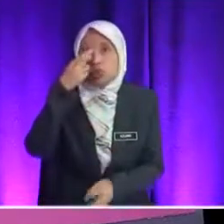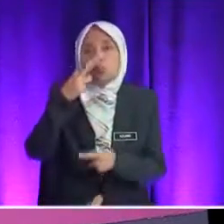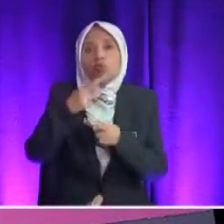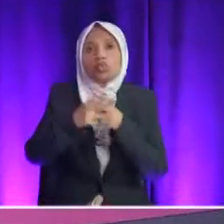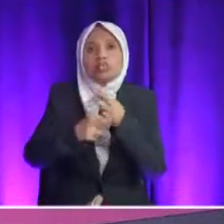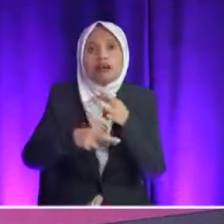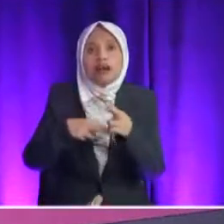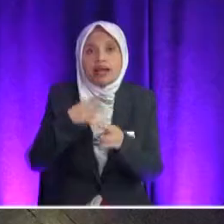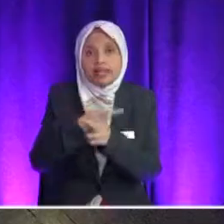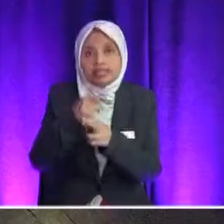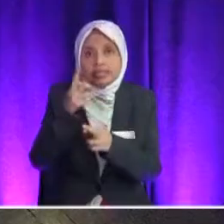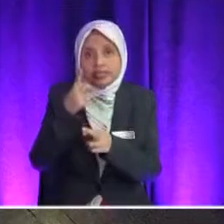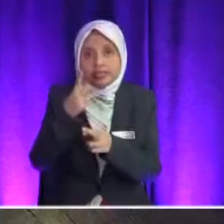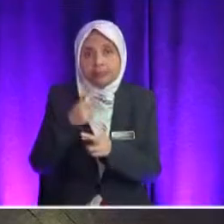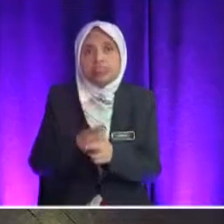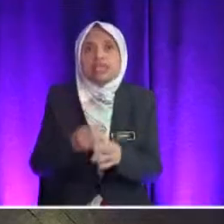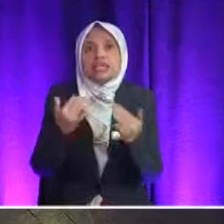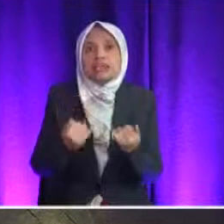oke oke